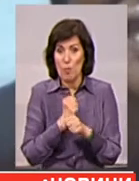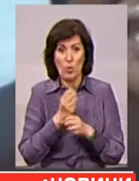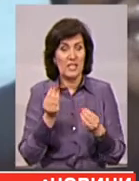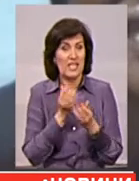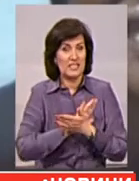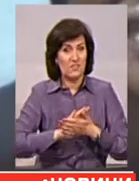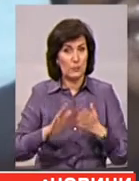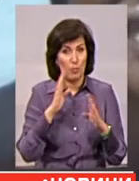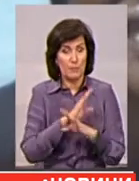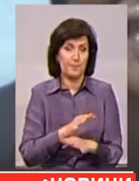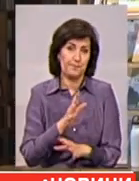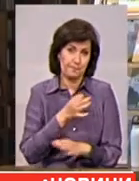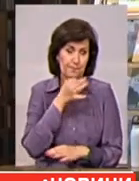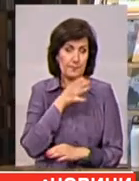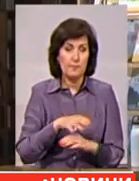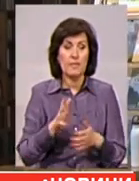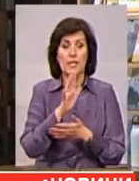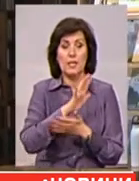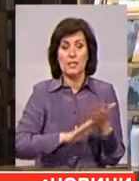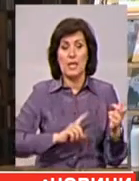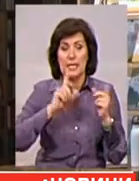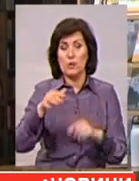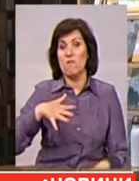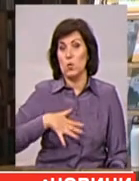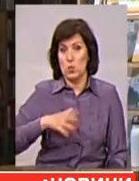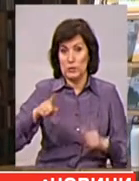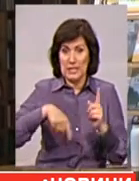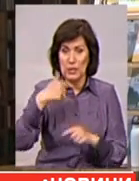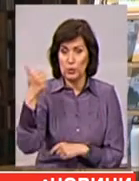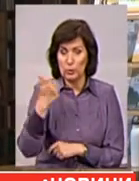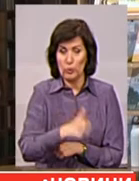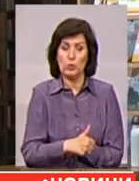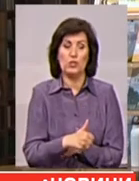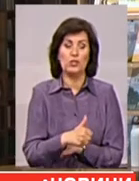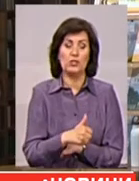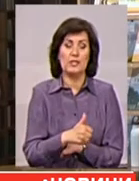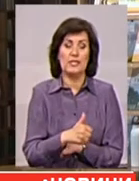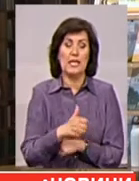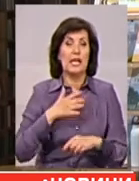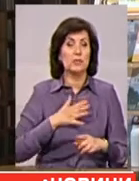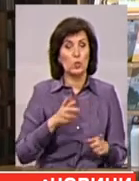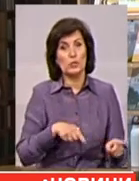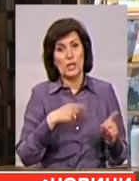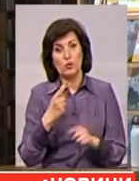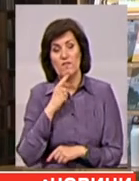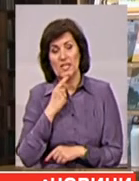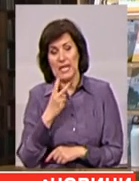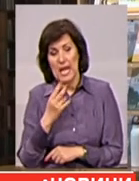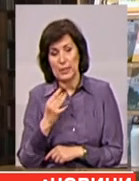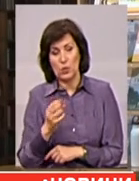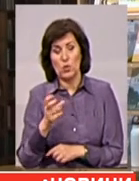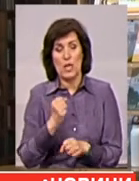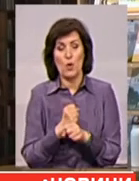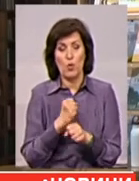свіжому повітрі йому до душі. Далі я їду в Грузію на наступному тижні. З Грузії я лечу в Фінляндію